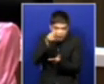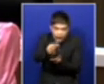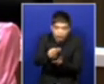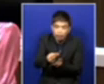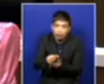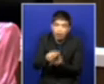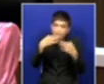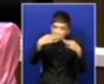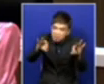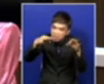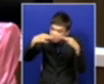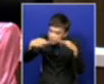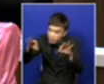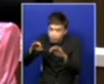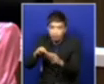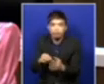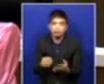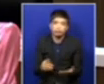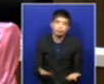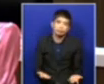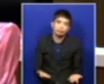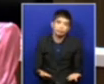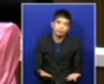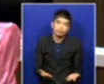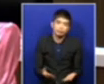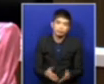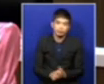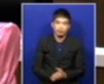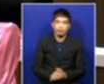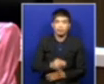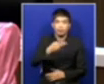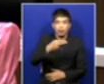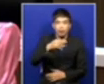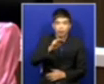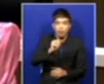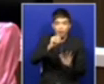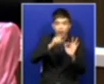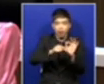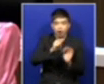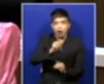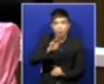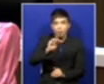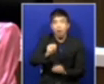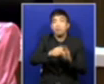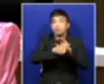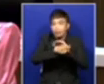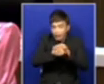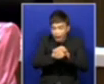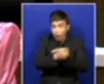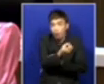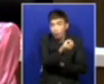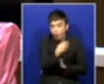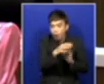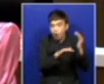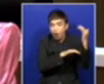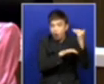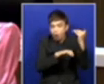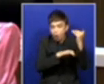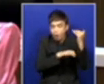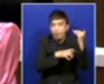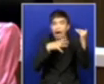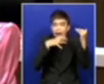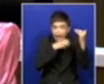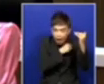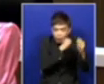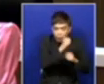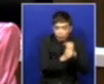าท่านรัฐมนตรีหม่อมเตาหม่อมราชวงศ์จตุมงคลรัฐมนตรีแรงงานท่านบอกว่าคอมเก่าก็จริงครับตั้งแต่ปี33แต่ท่านประ